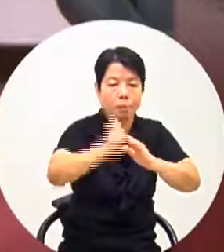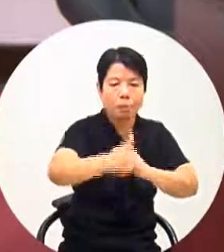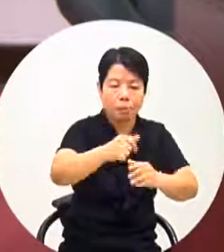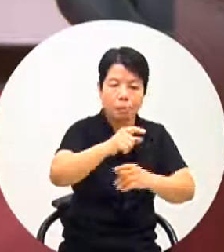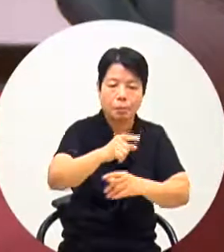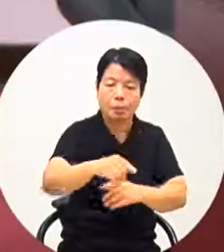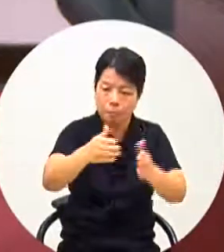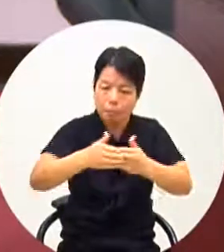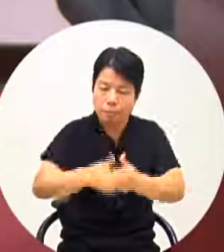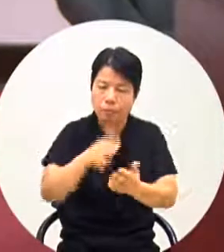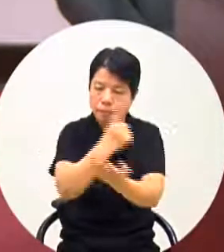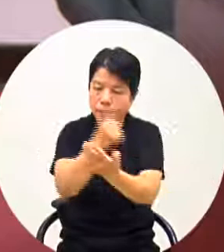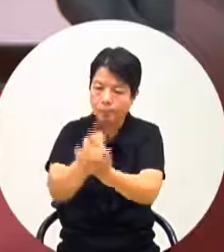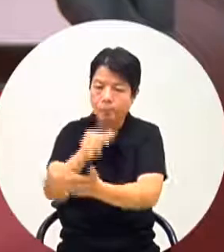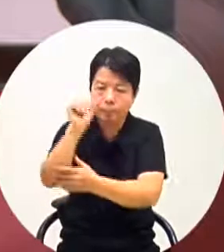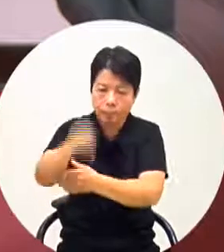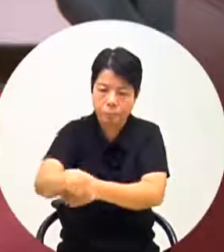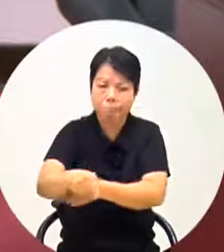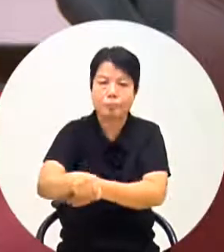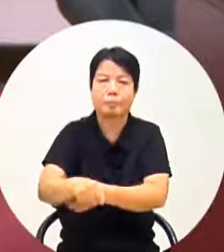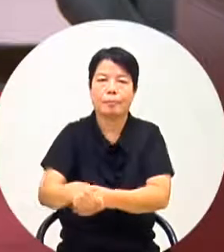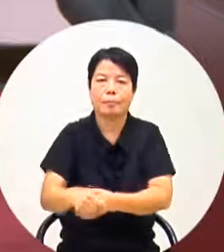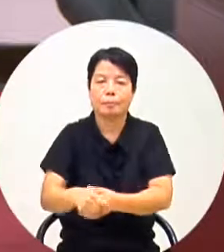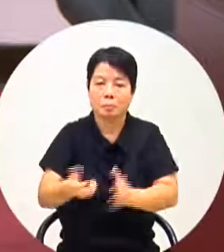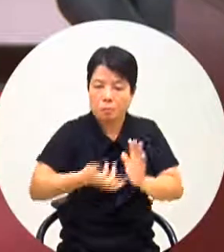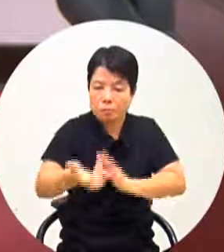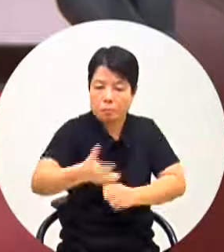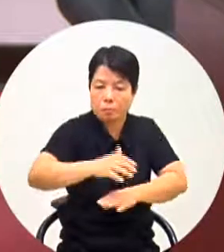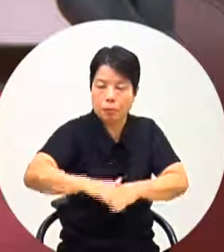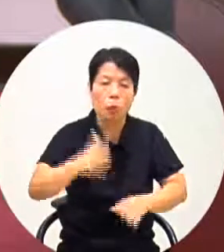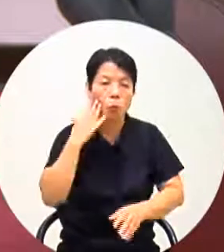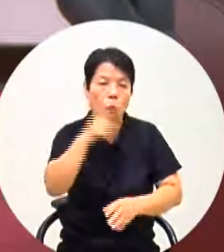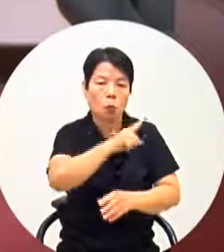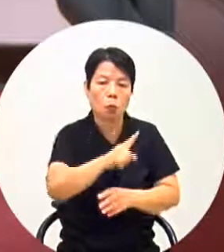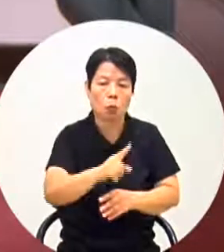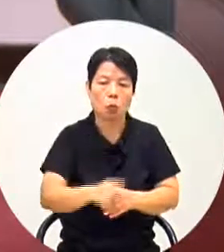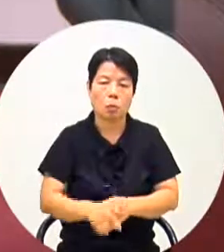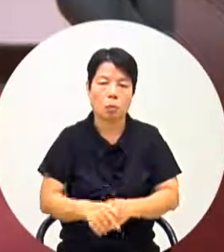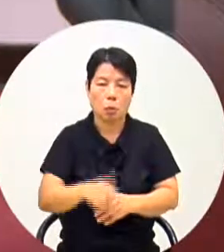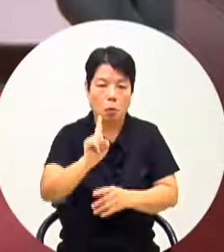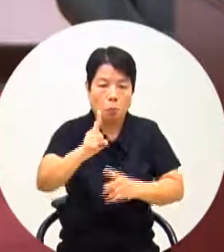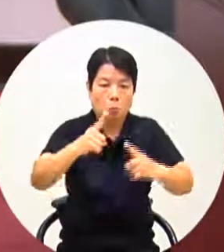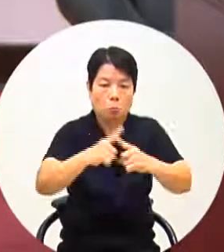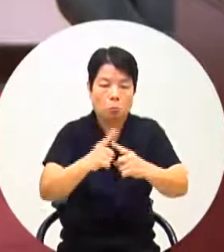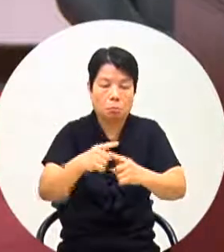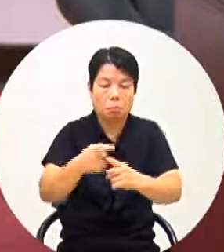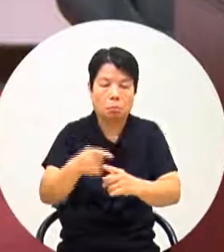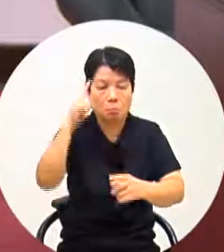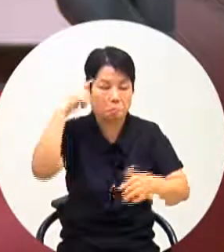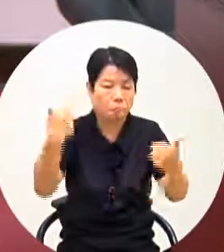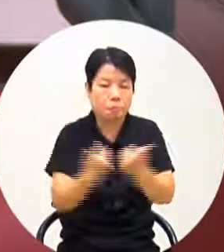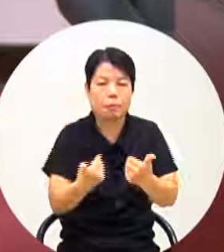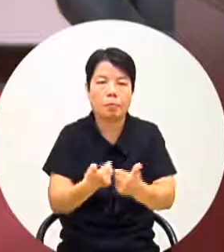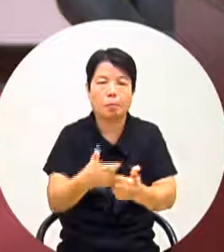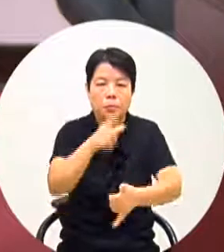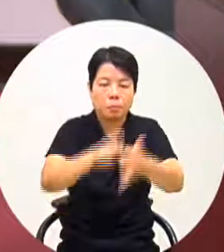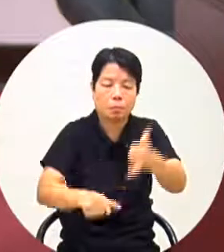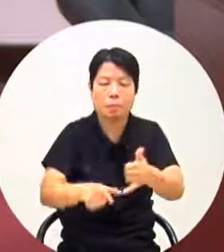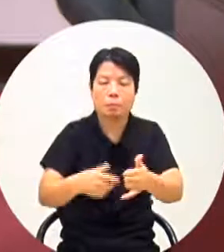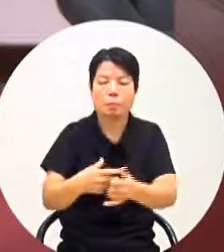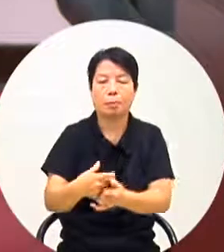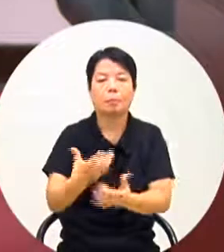意迁村才要迁，否则的话，只要有一个人不愿意的话，这个案子还是不